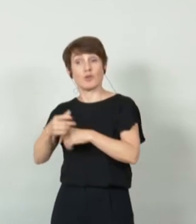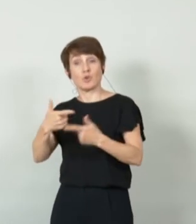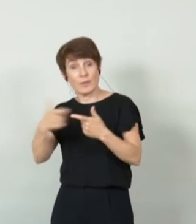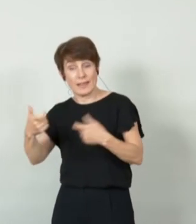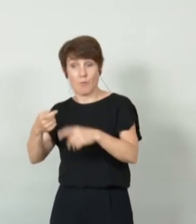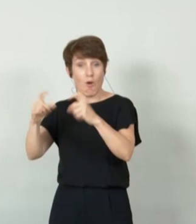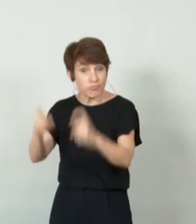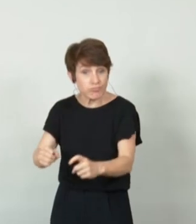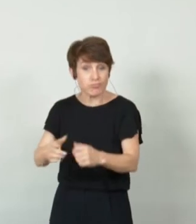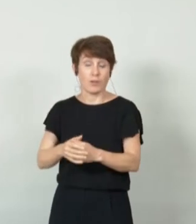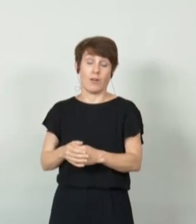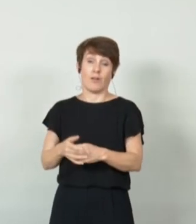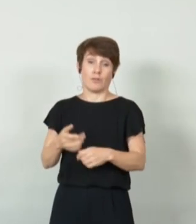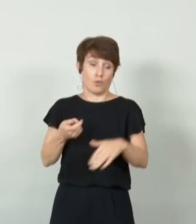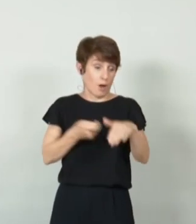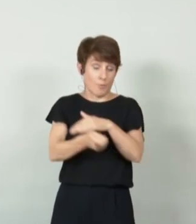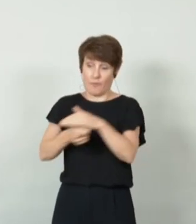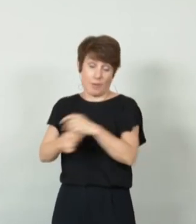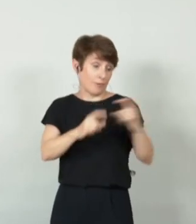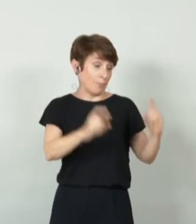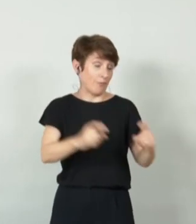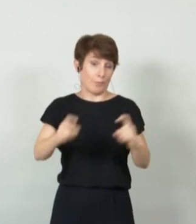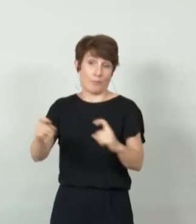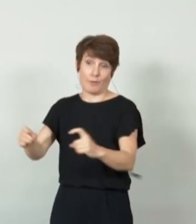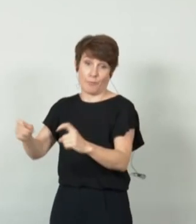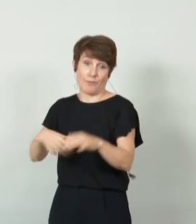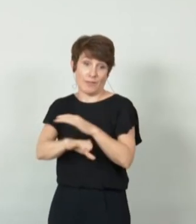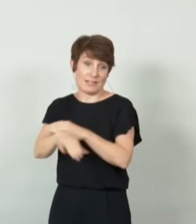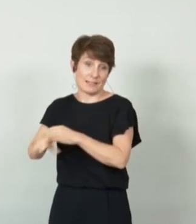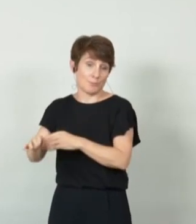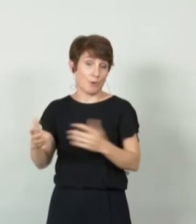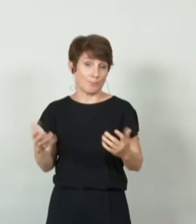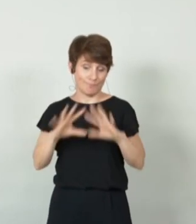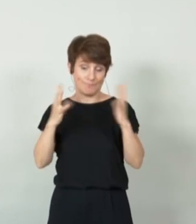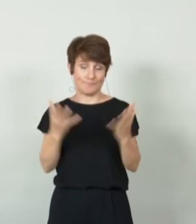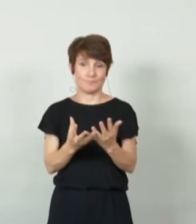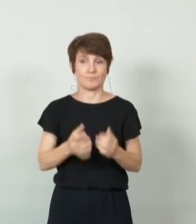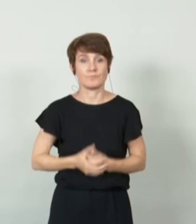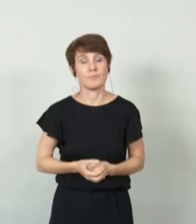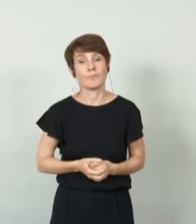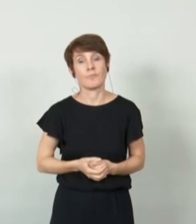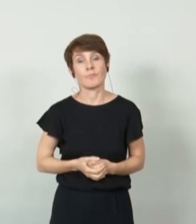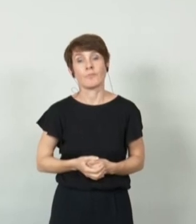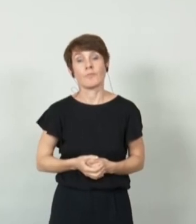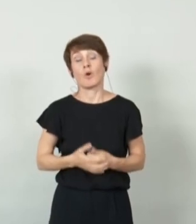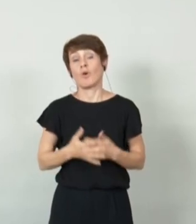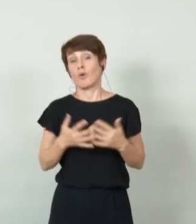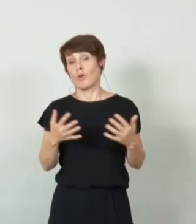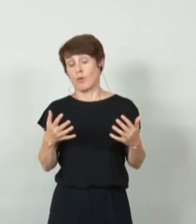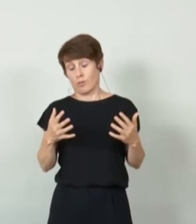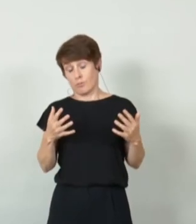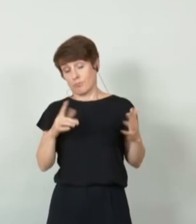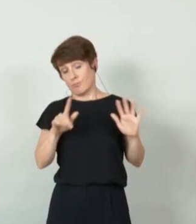au total 34,5 millions d'euros de moins que prévu au BP en dépense réelle d'investissement à force sur une nous pourrons que noter